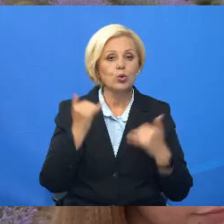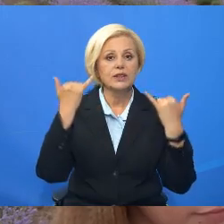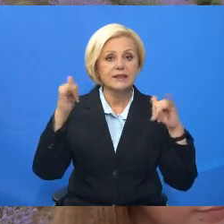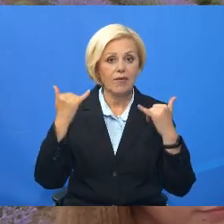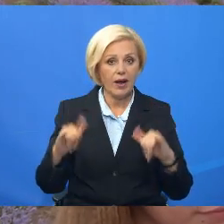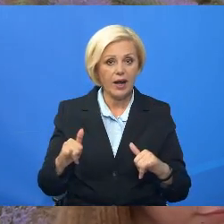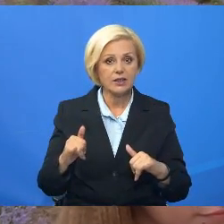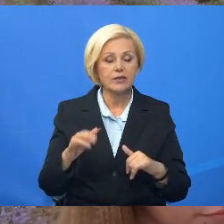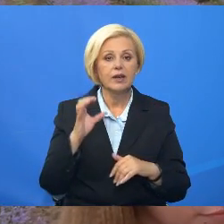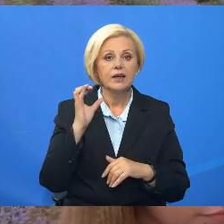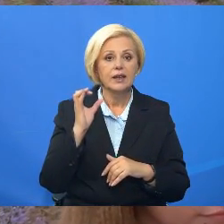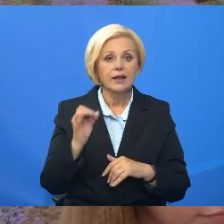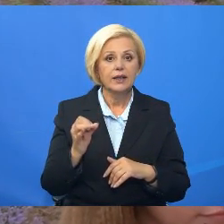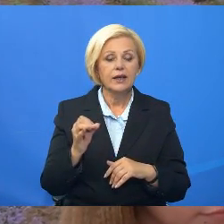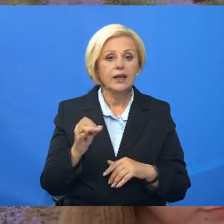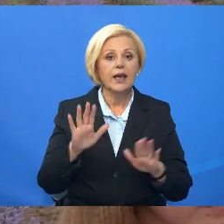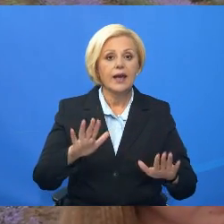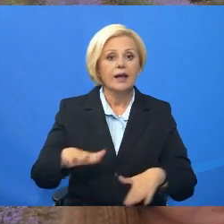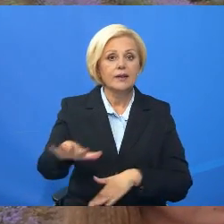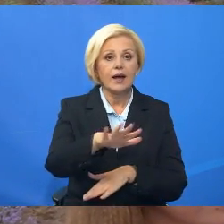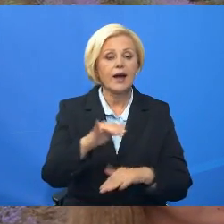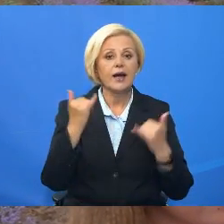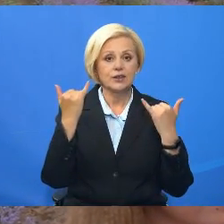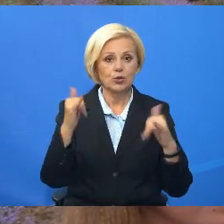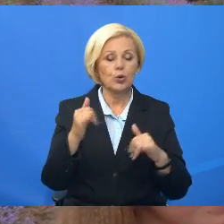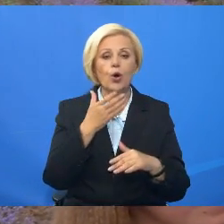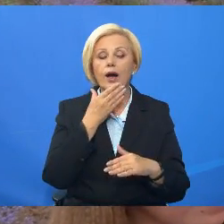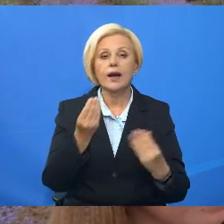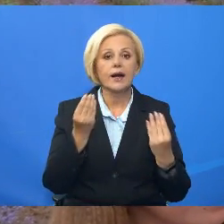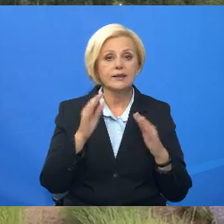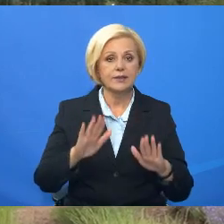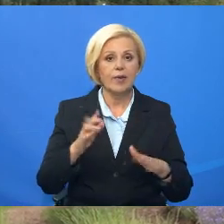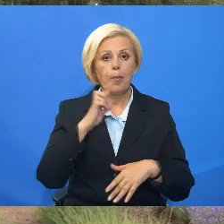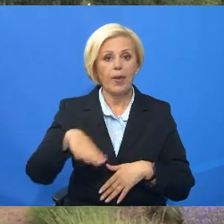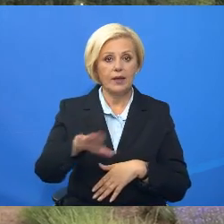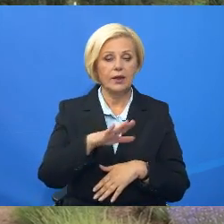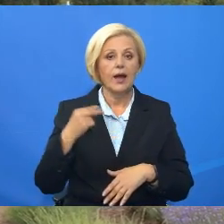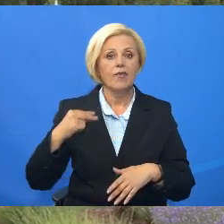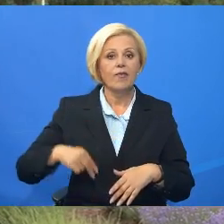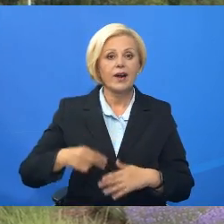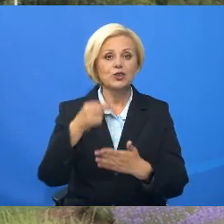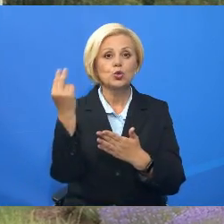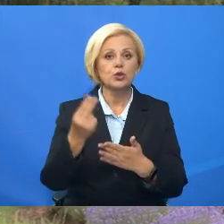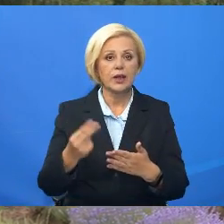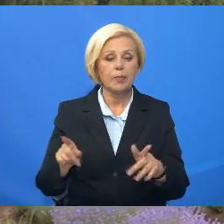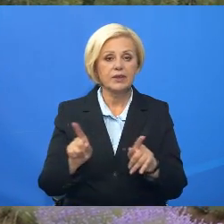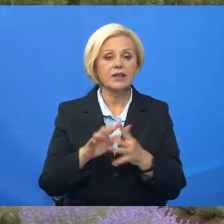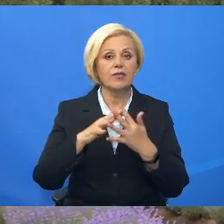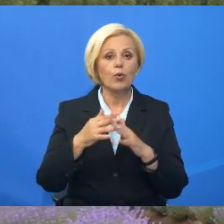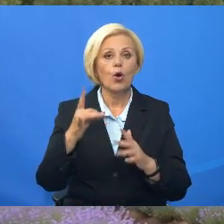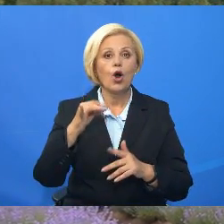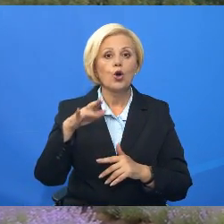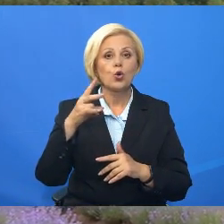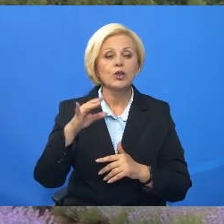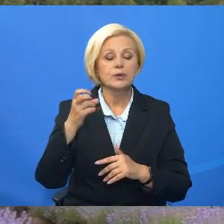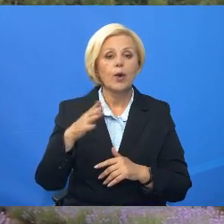как-то. И вот локация удивительная. Одно из красивейших мест Беларуси. Французские пейзажи находятся у вёсцы